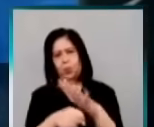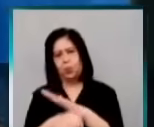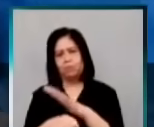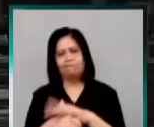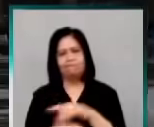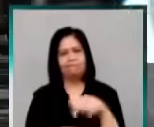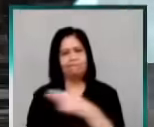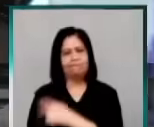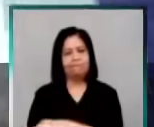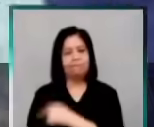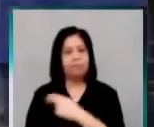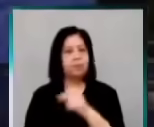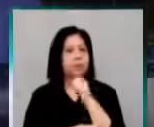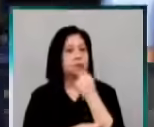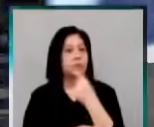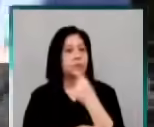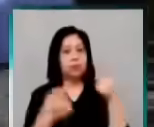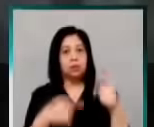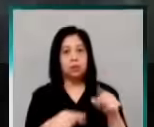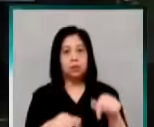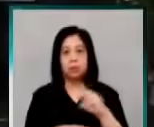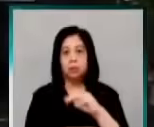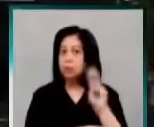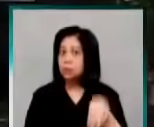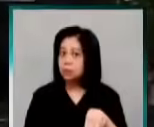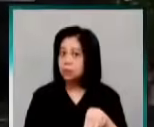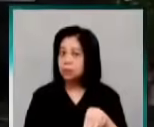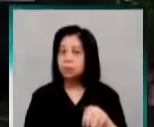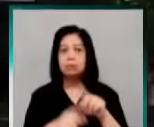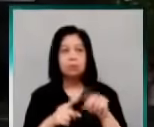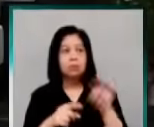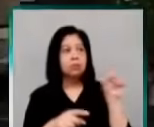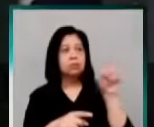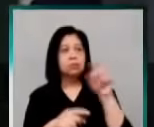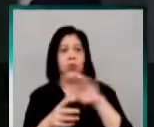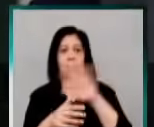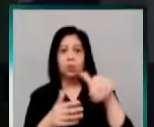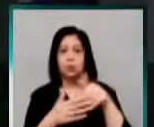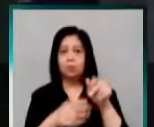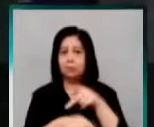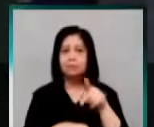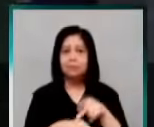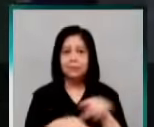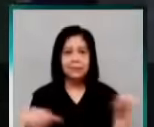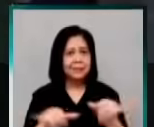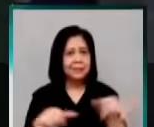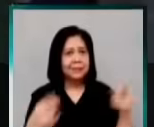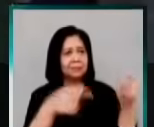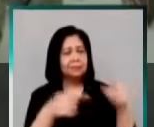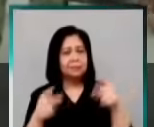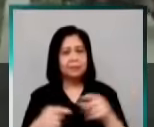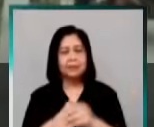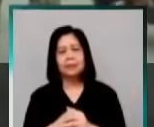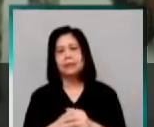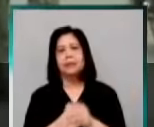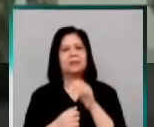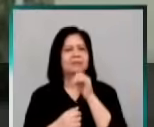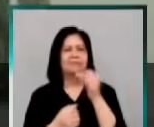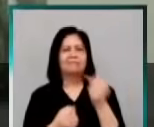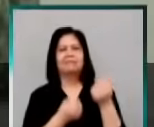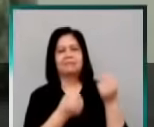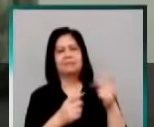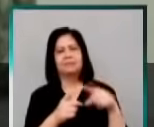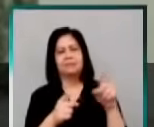lang daw ito nangyayari sa Metro Manila kundi sa buong Pilipinas. Hindi na raw magbibigay ng suhestyon sa mga